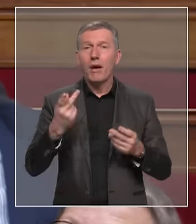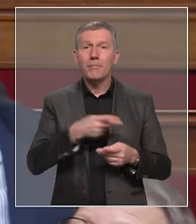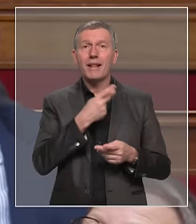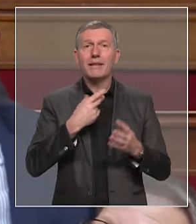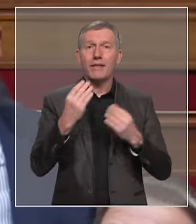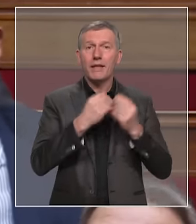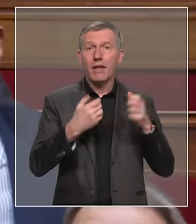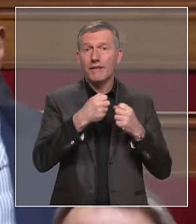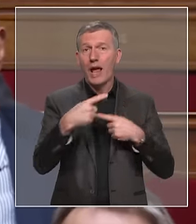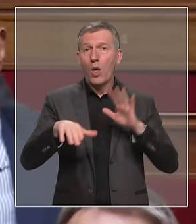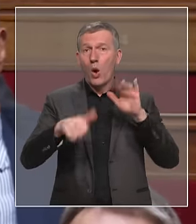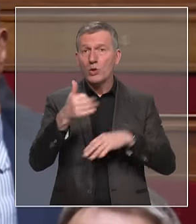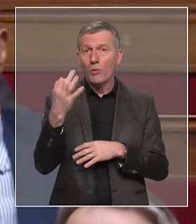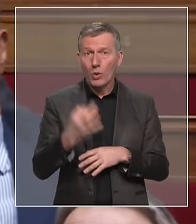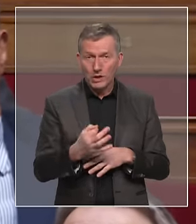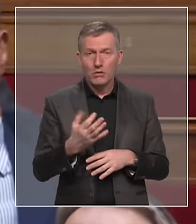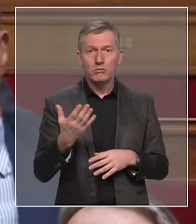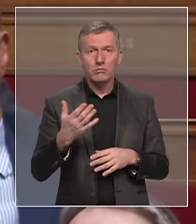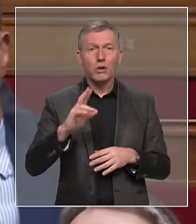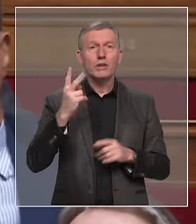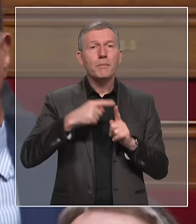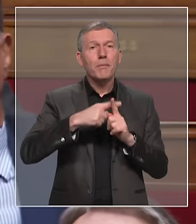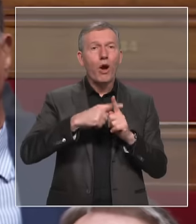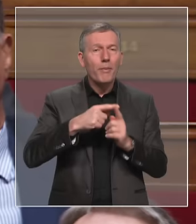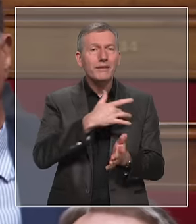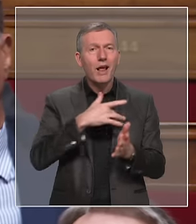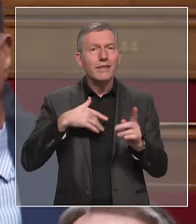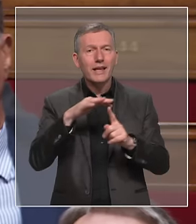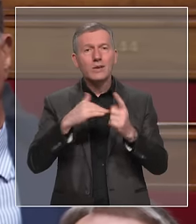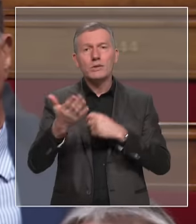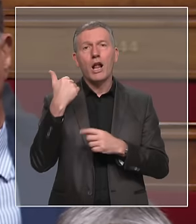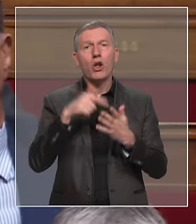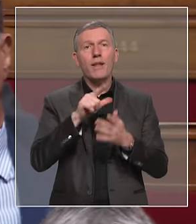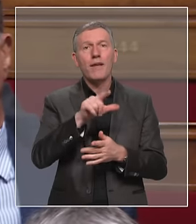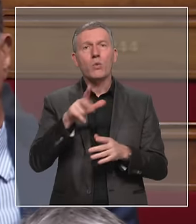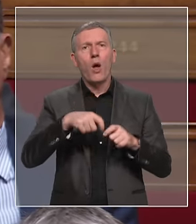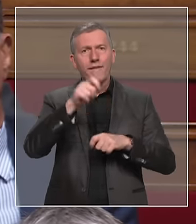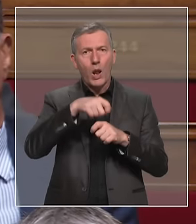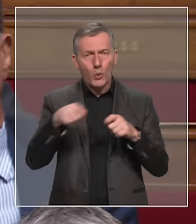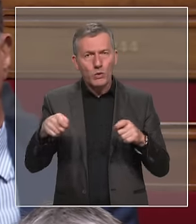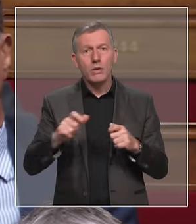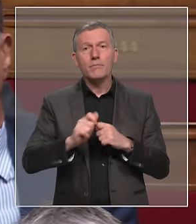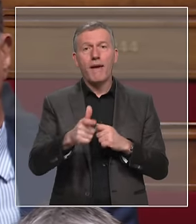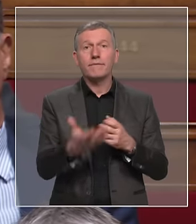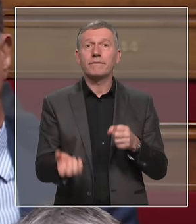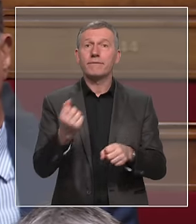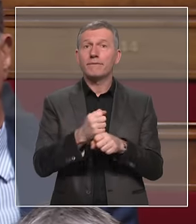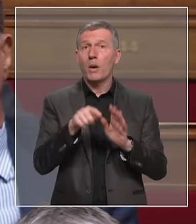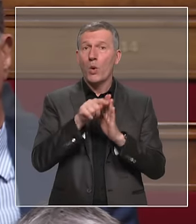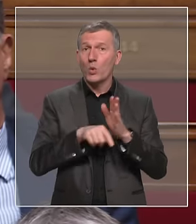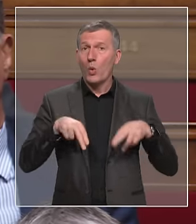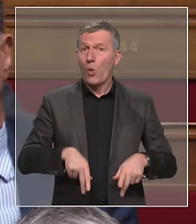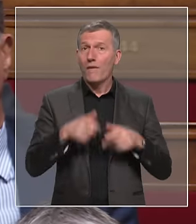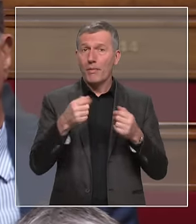11% de la population, comme l'a rappelé le second baromètre santé sociale de l'AMF en 2023. Le gouvernement a mis en place un certain nombre de mesures pour remédier à